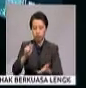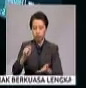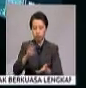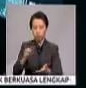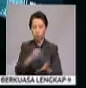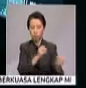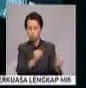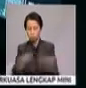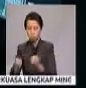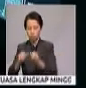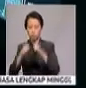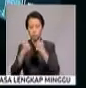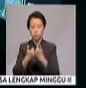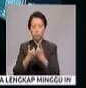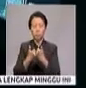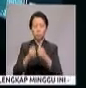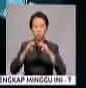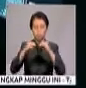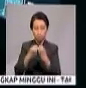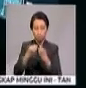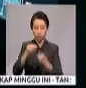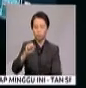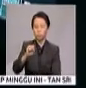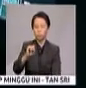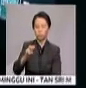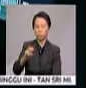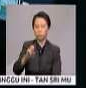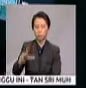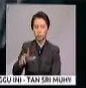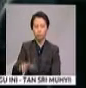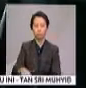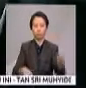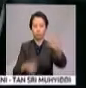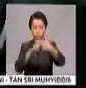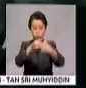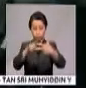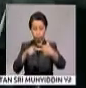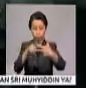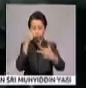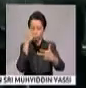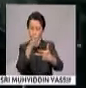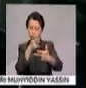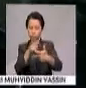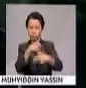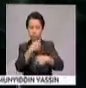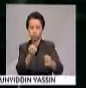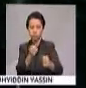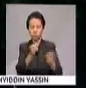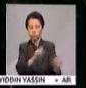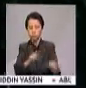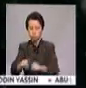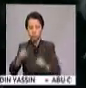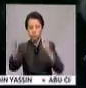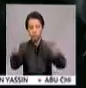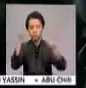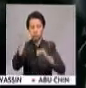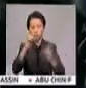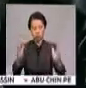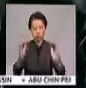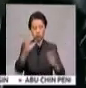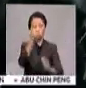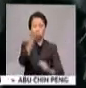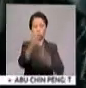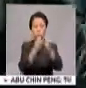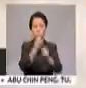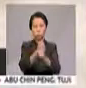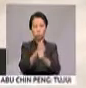tersebut yang boleh dibuat oleh syarikat tempatan. So ini adalah visi